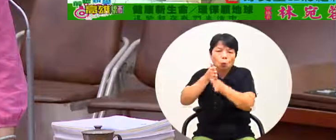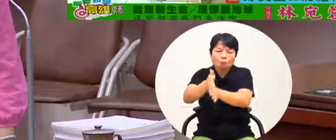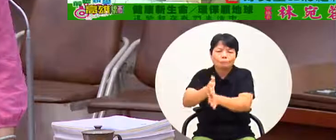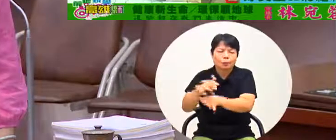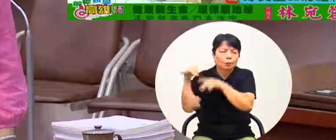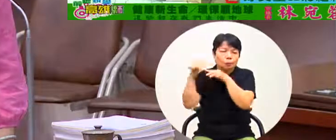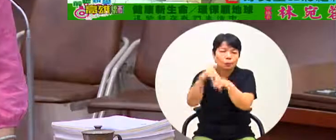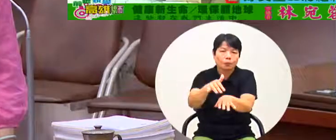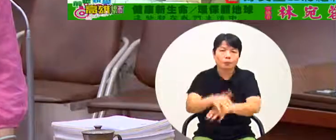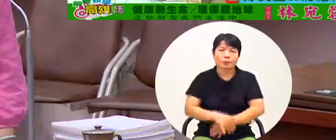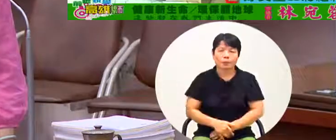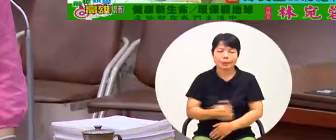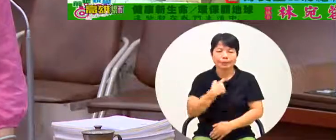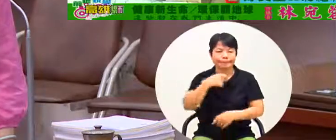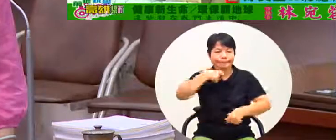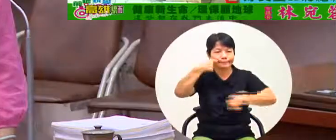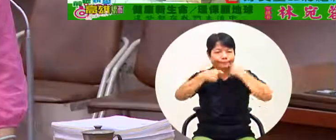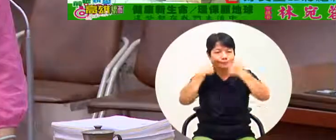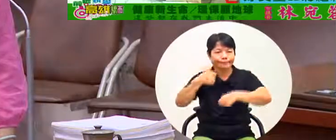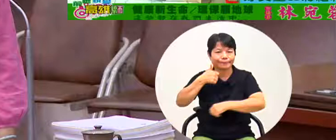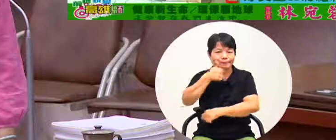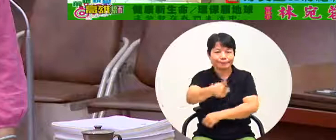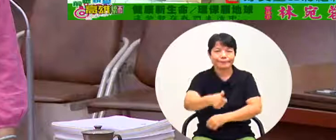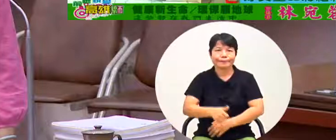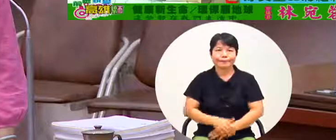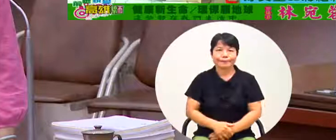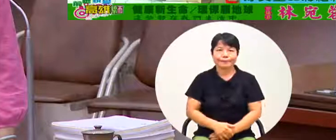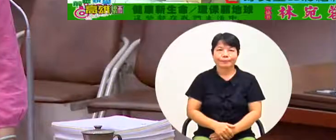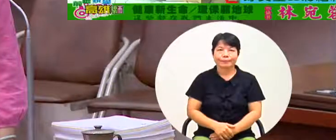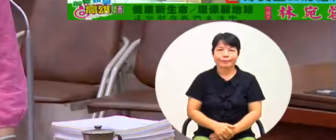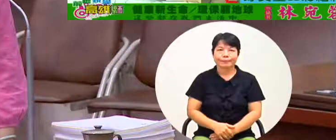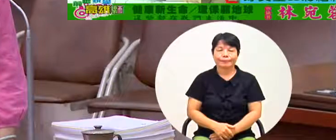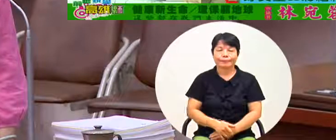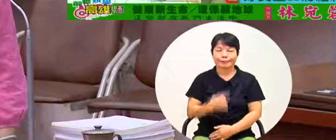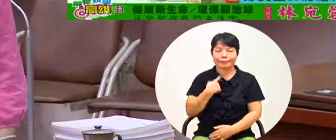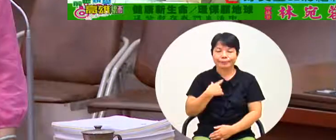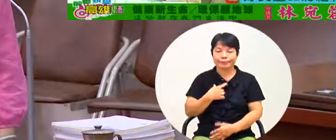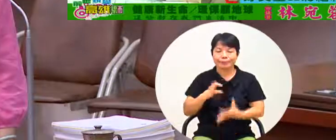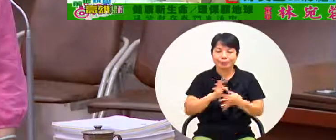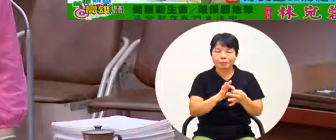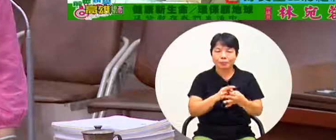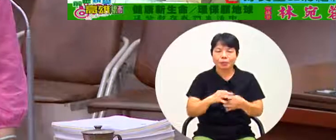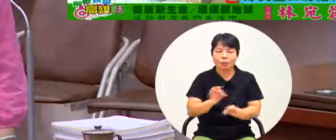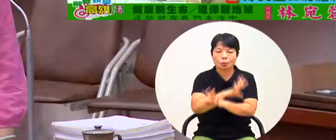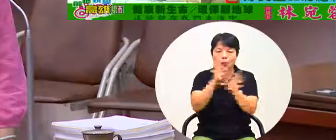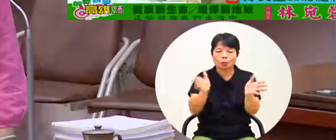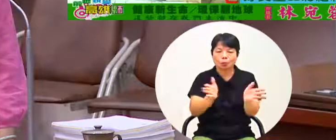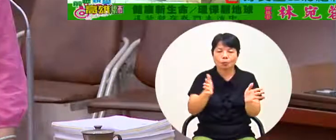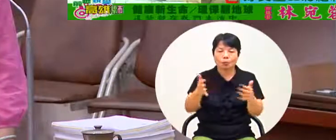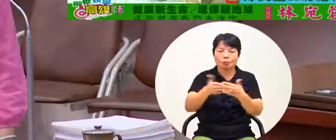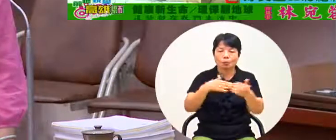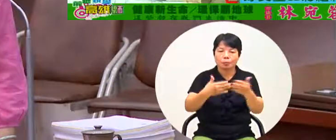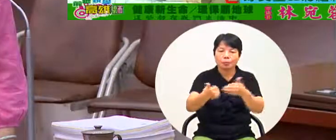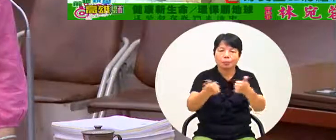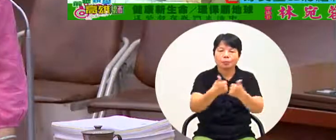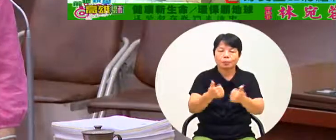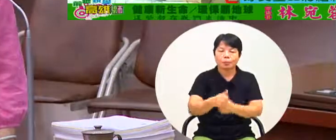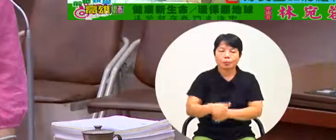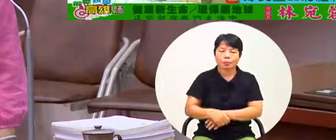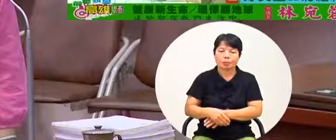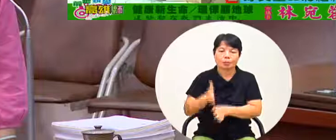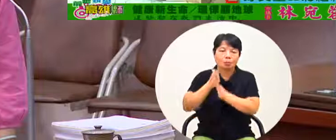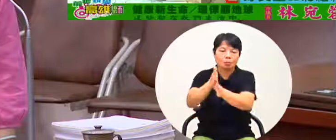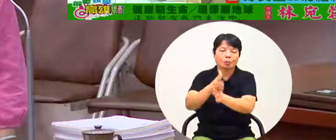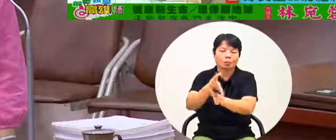去了。我就跟我们那个关怀地球协会的好几部游览车去哦。啊，因为我